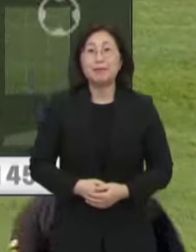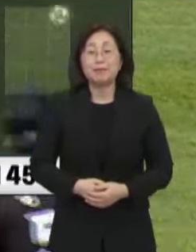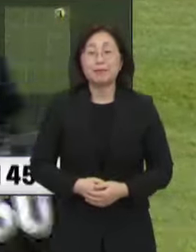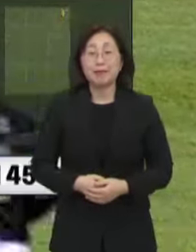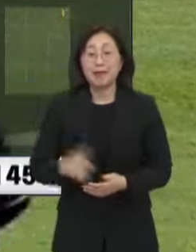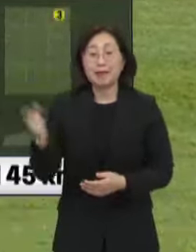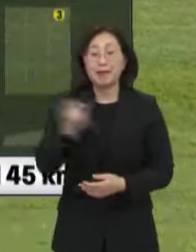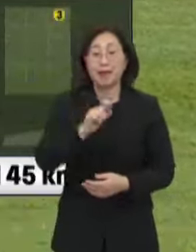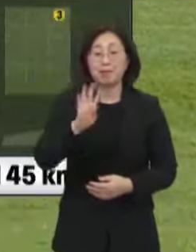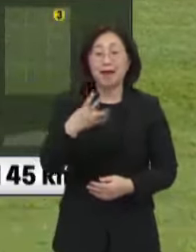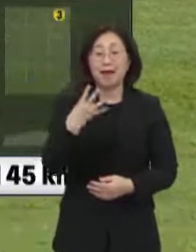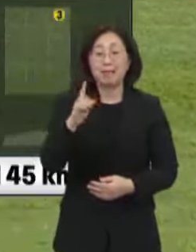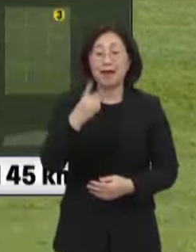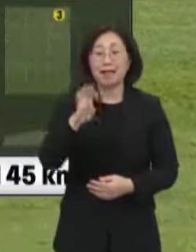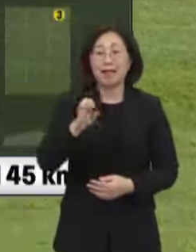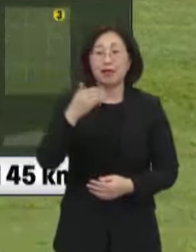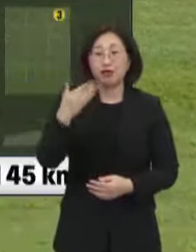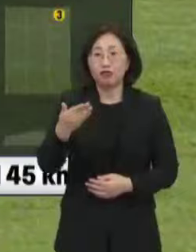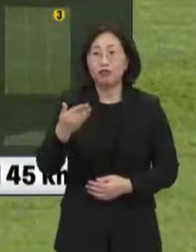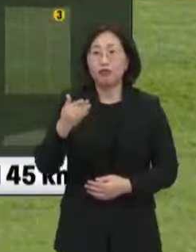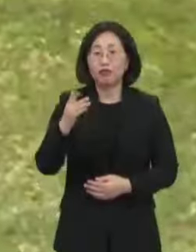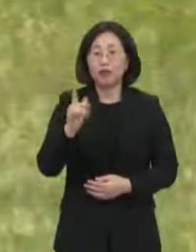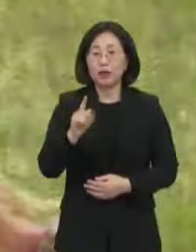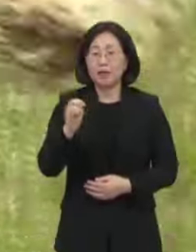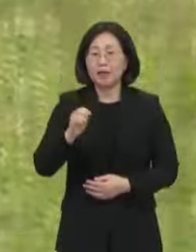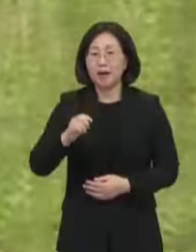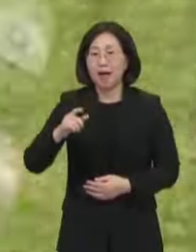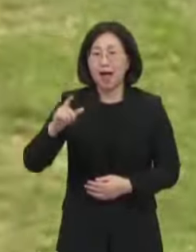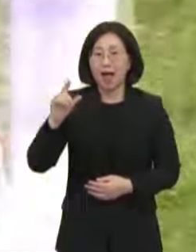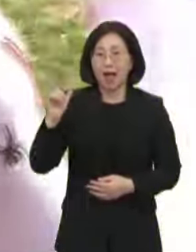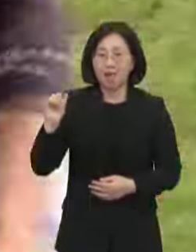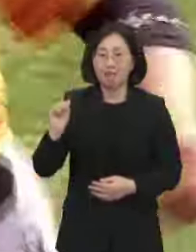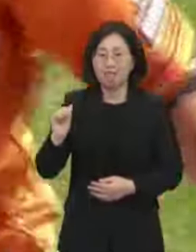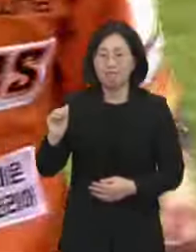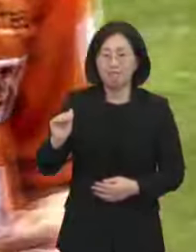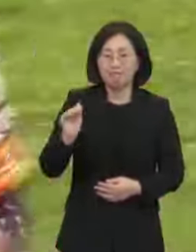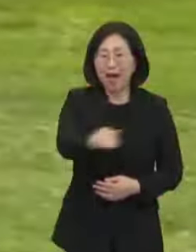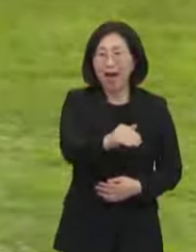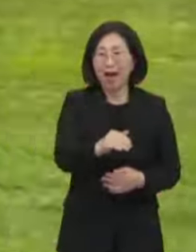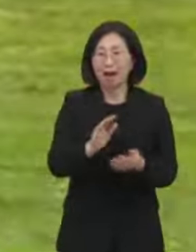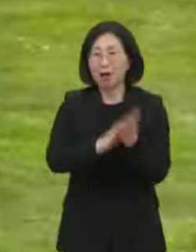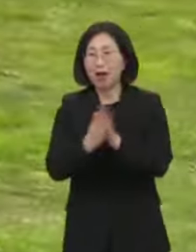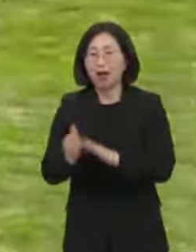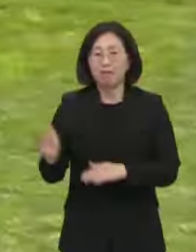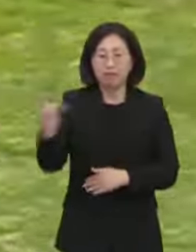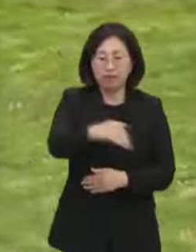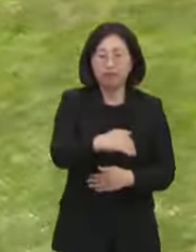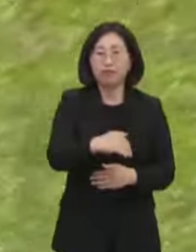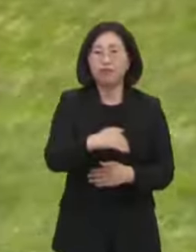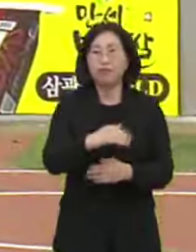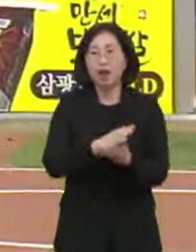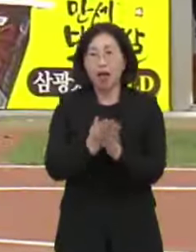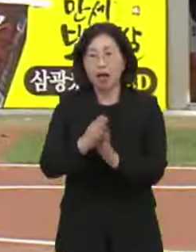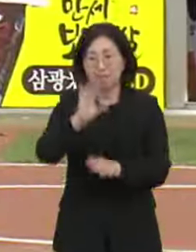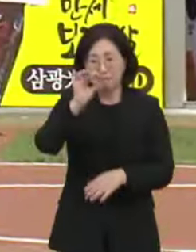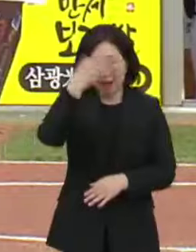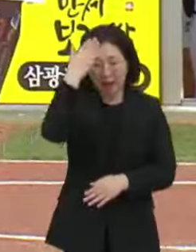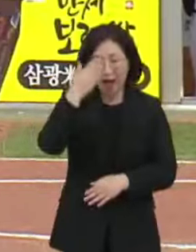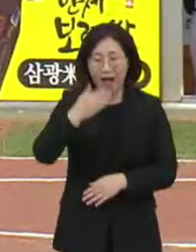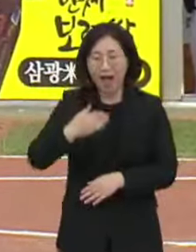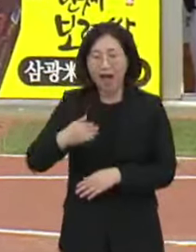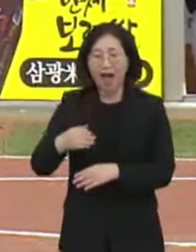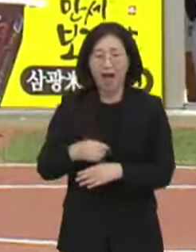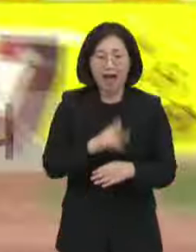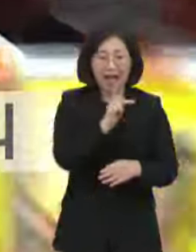시속 149km의 묵직한 직구에 날카롭게 떨어지는 변화구를 섞은 노련한 볼배합에 KT 강타자들이